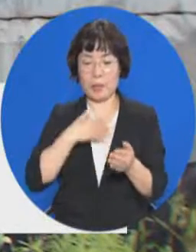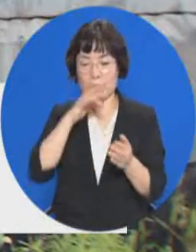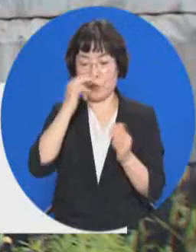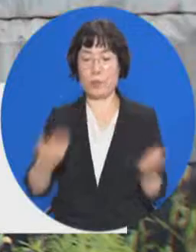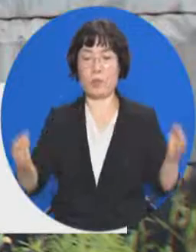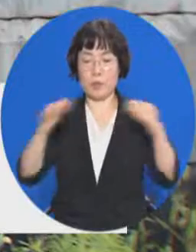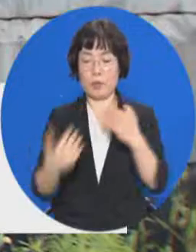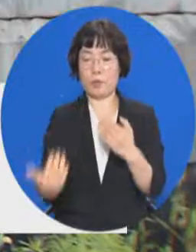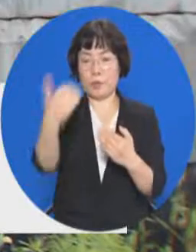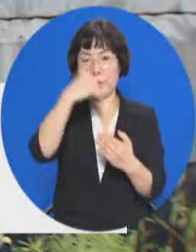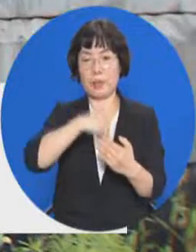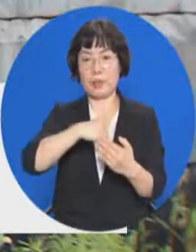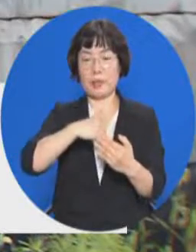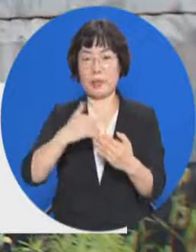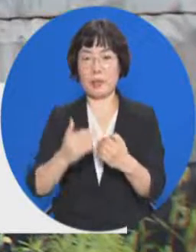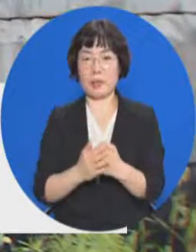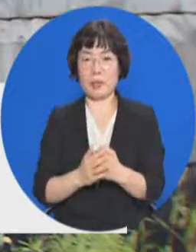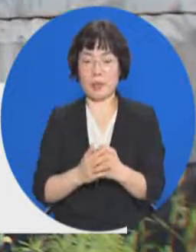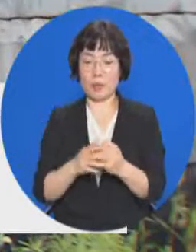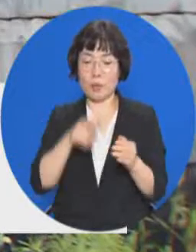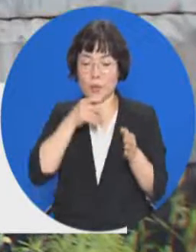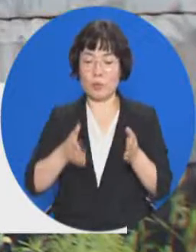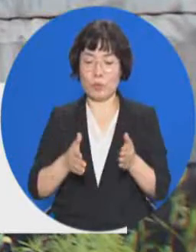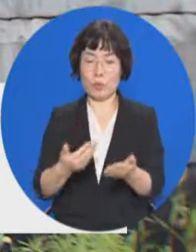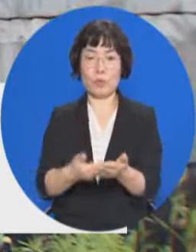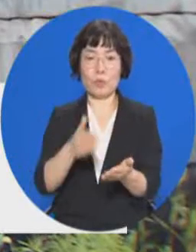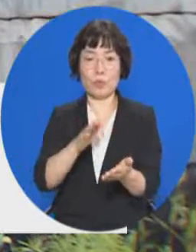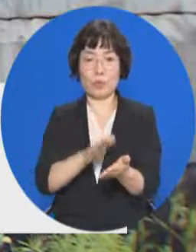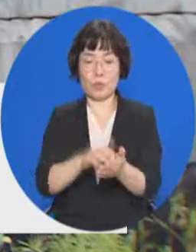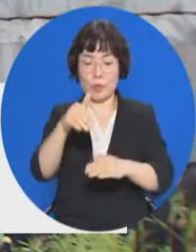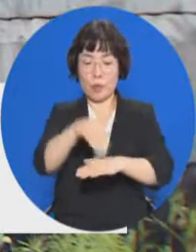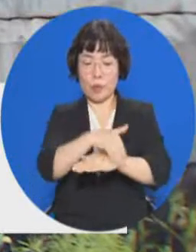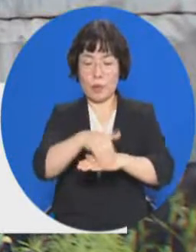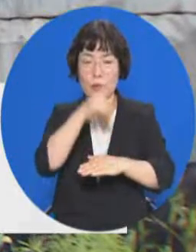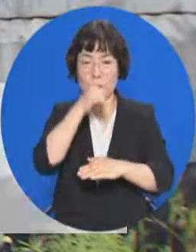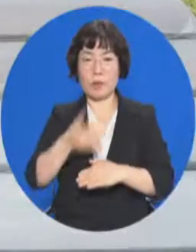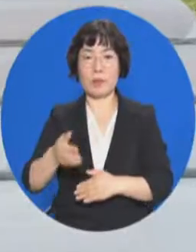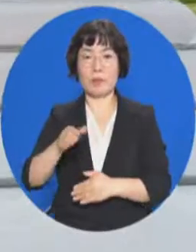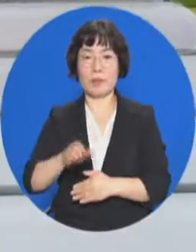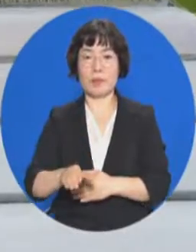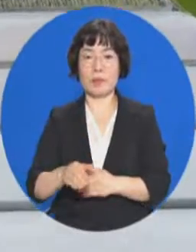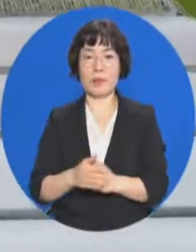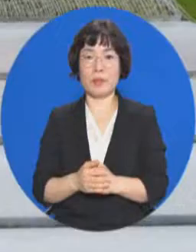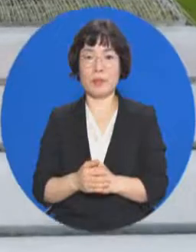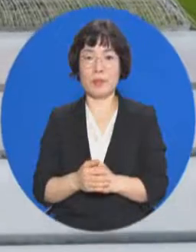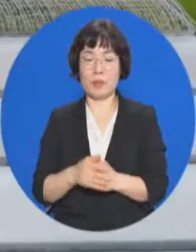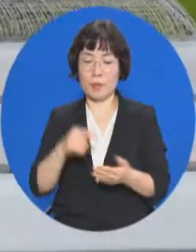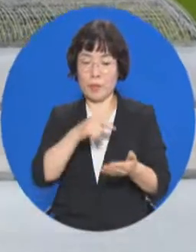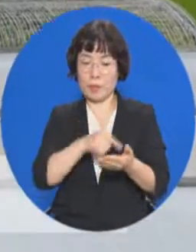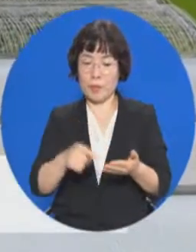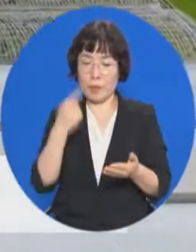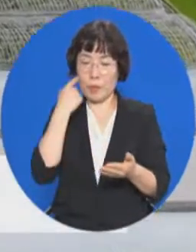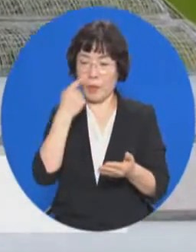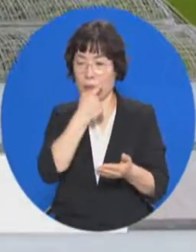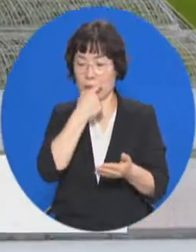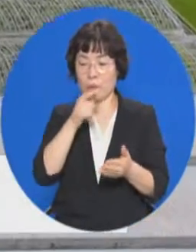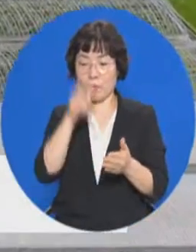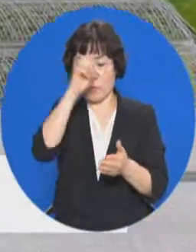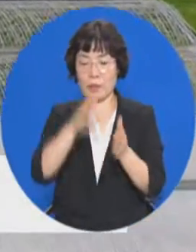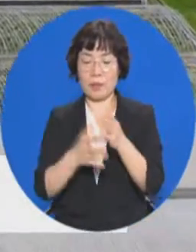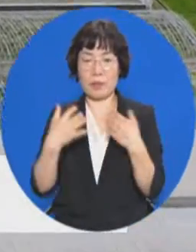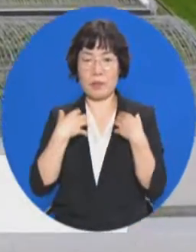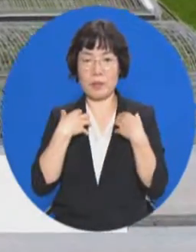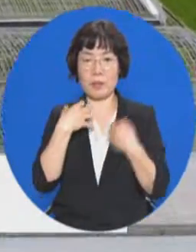저희 하우스로 물이 들어왔거든요. 그래서 이제 이 수로 정비도 지금 한다고 지금 계획이 세워져 있는데. 피해 사실을 확인한 광양시도